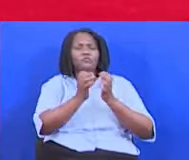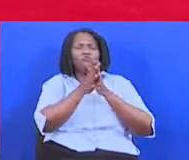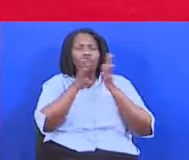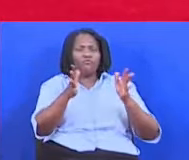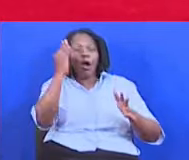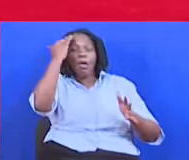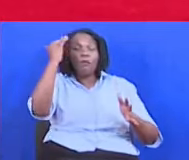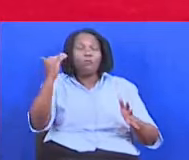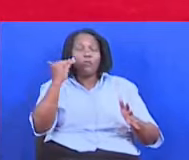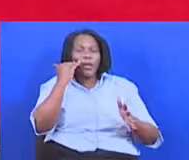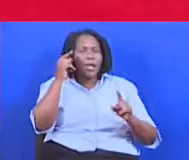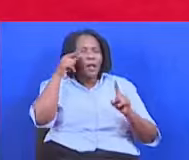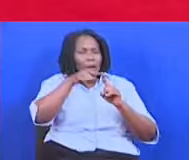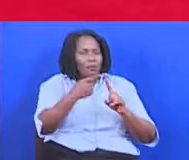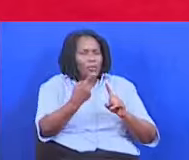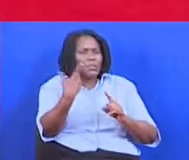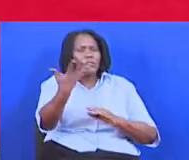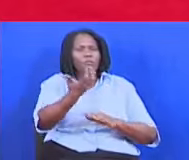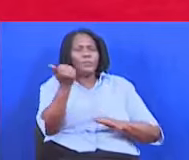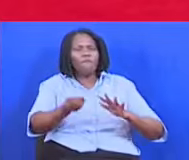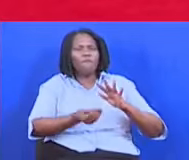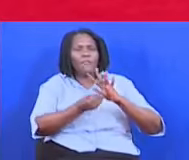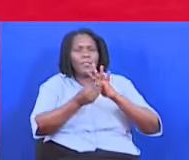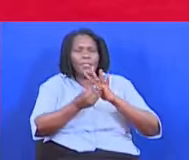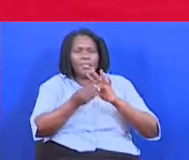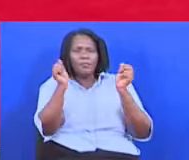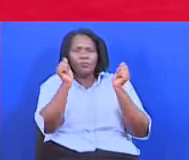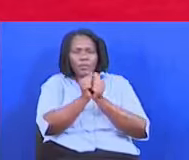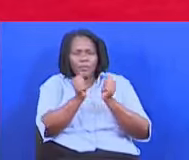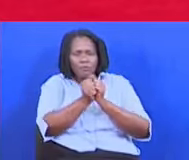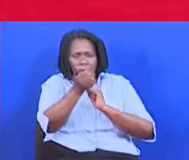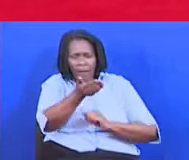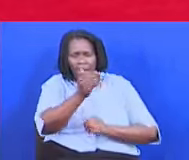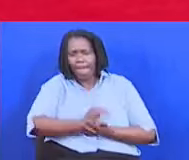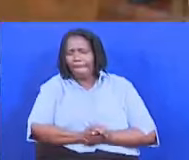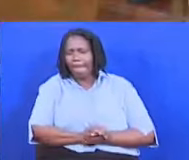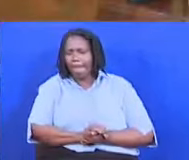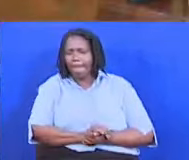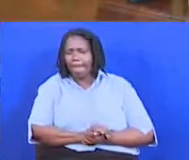fedha kusaidia shughuli za maendeleo katika nchi yetu. Asante sana.